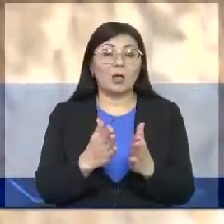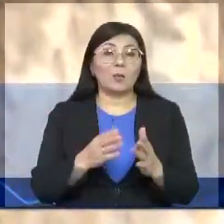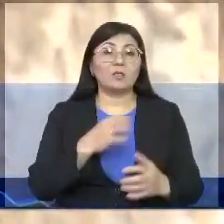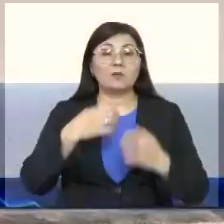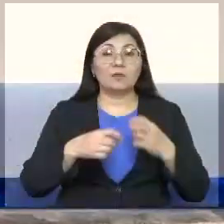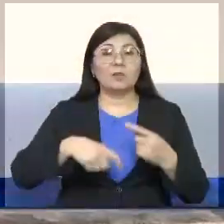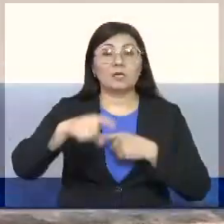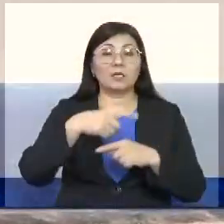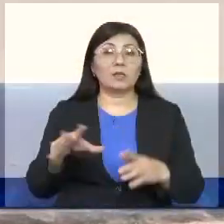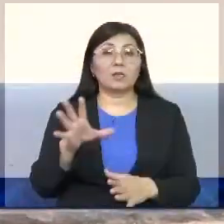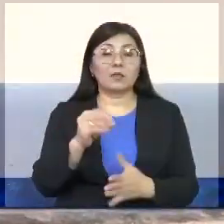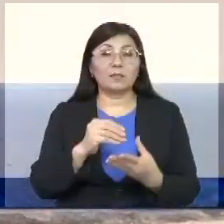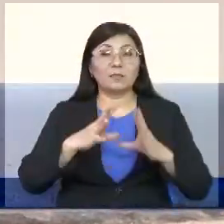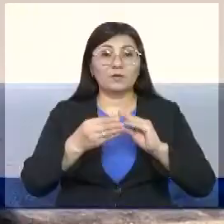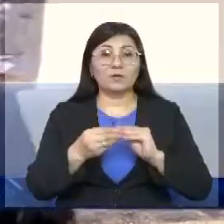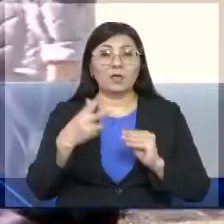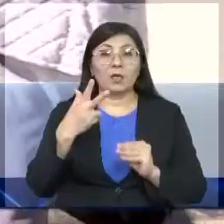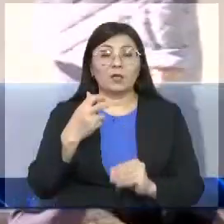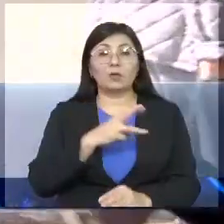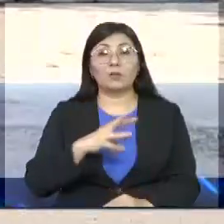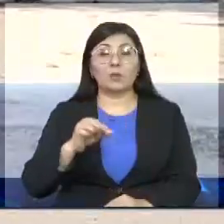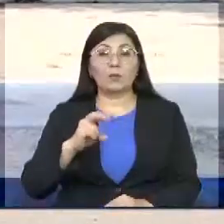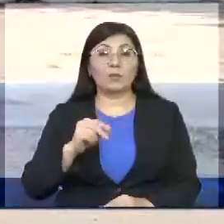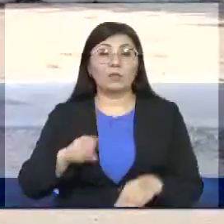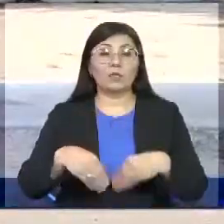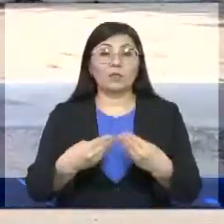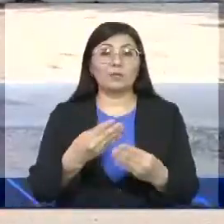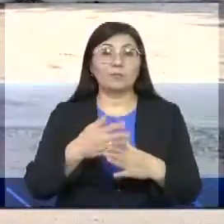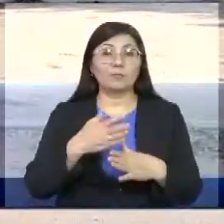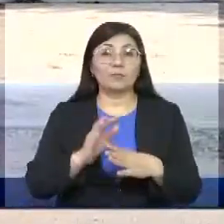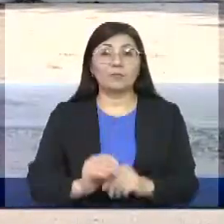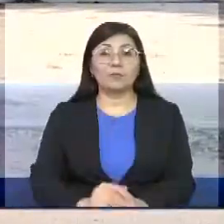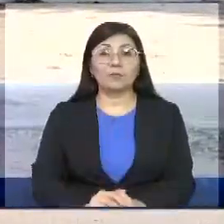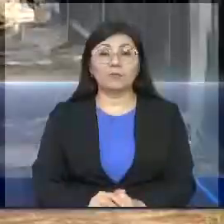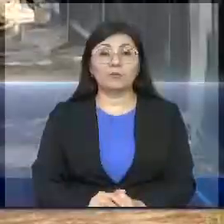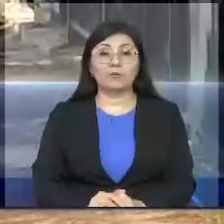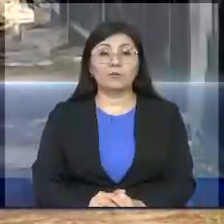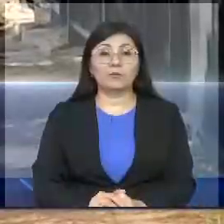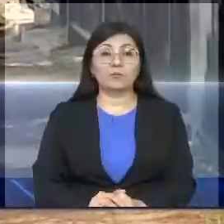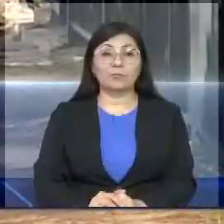сложности уилцы были прокредитованы на сумму около 300 миллионов тенге. Николай Сырбов, Самат Каликенов, телеканал «Актобе».